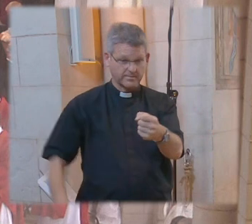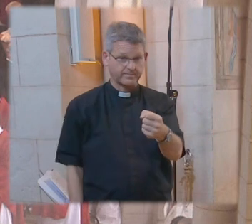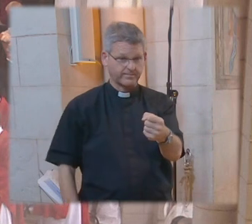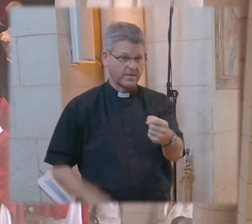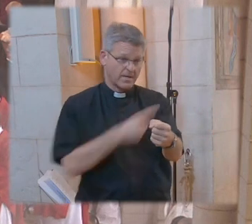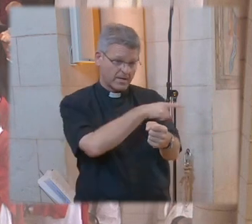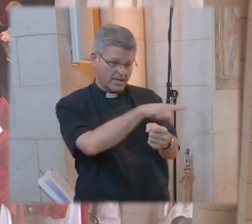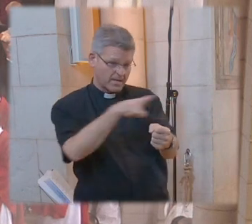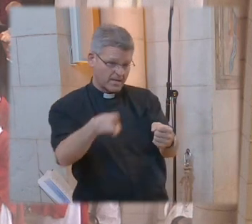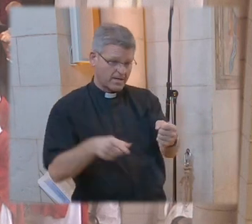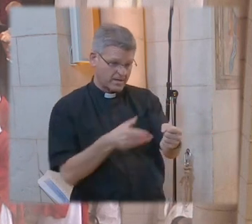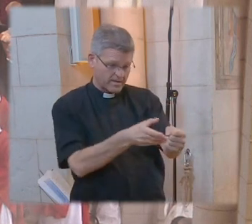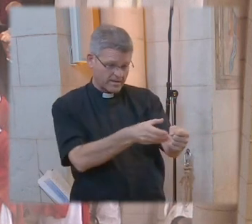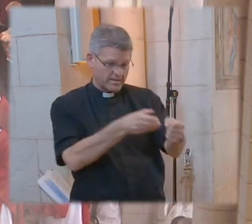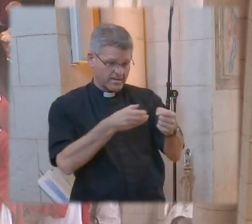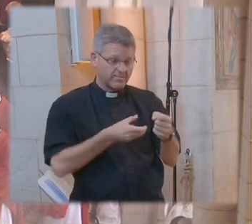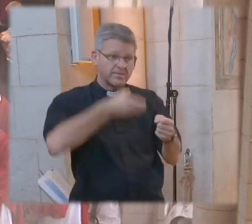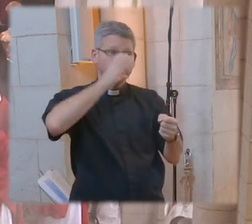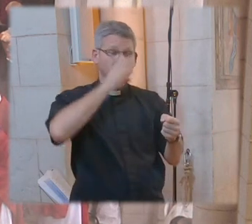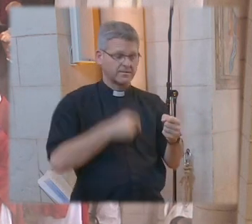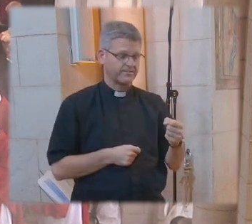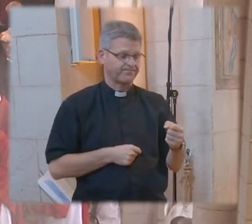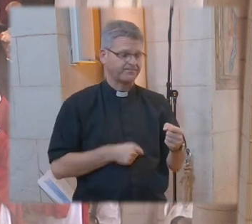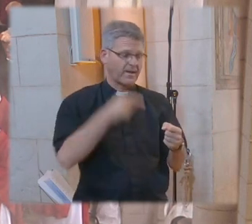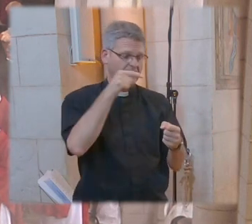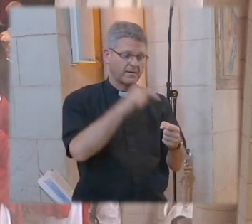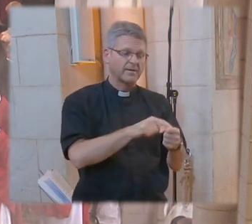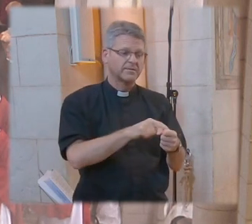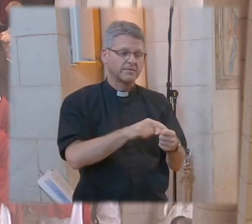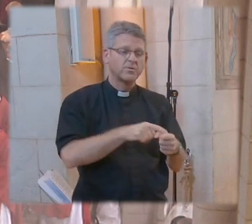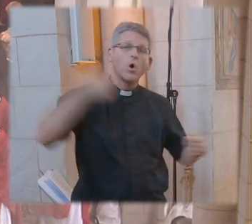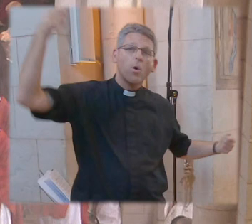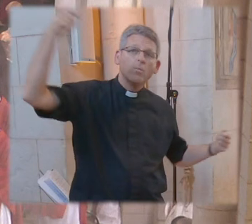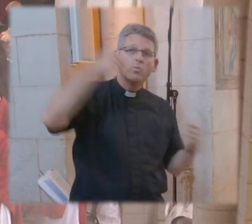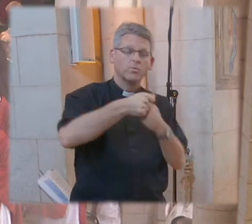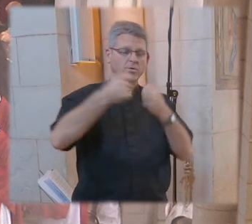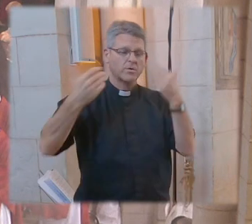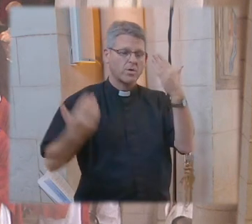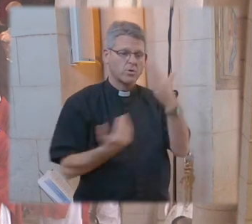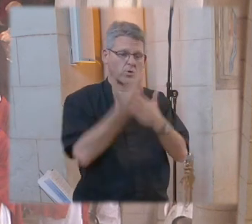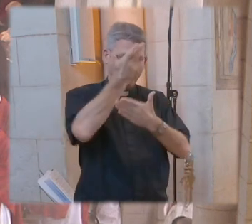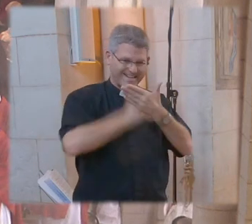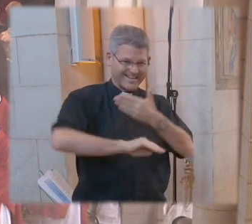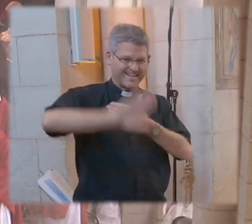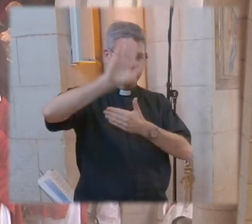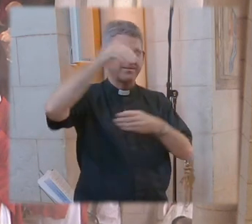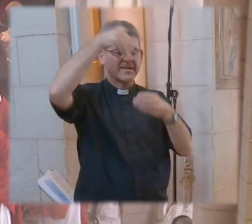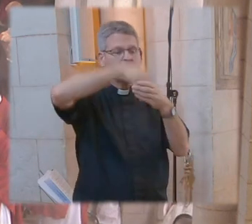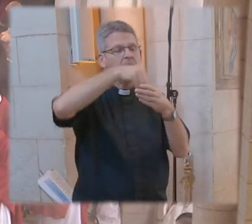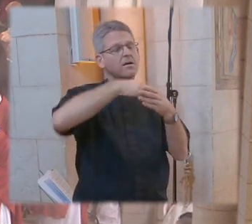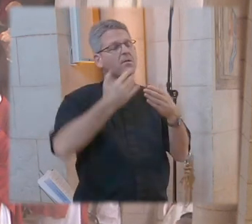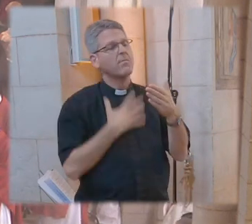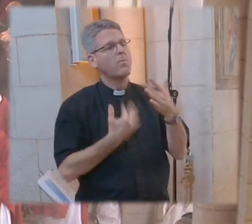sprach: Nehmet und trinket alle daraus. Das ist der Kelch des neuen und ewigen